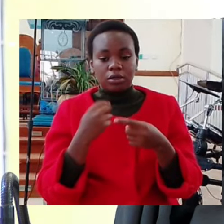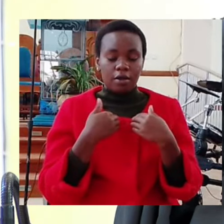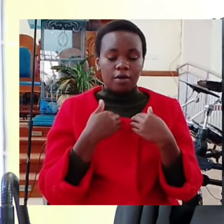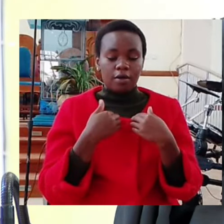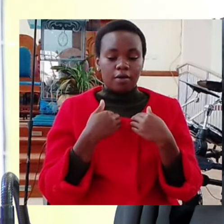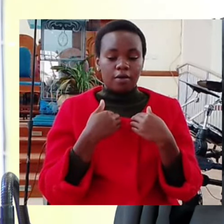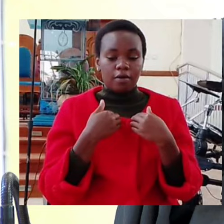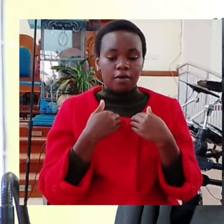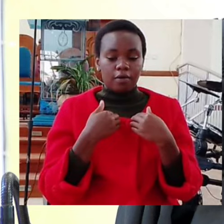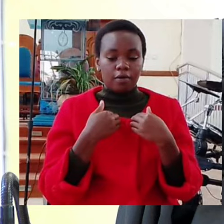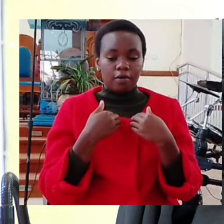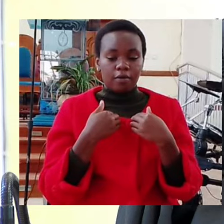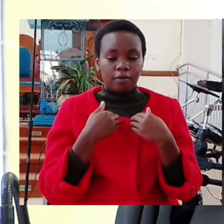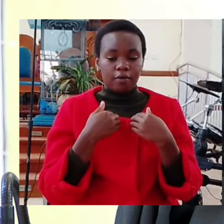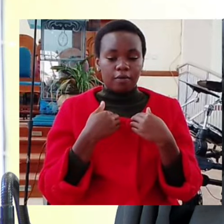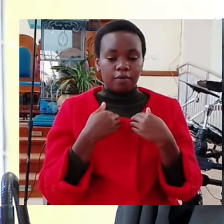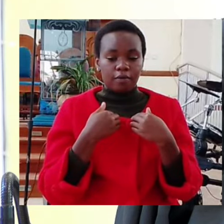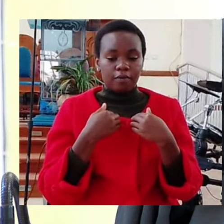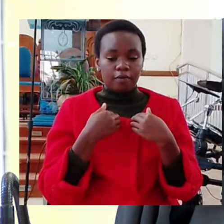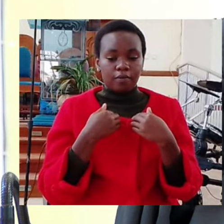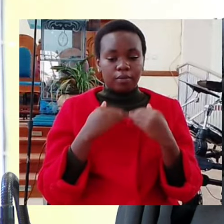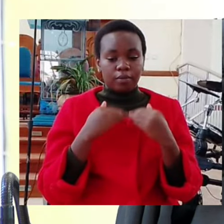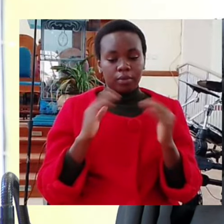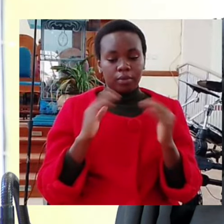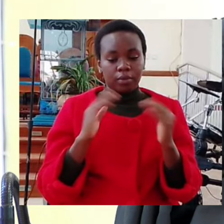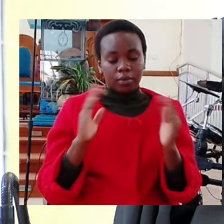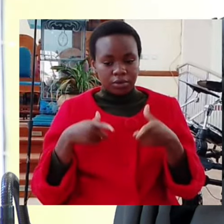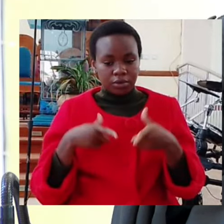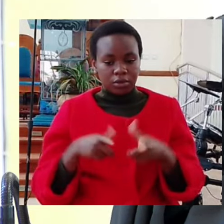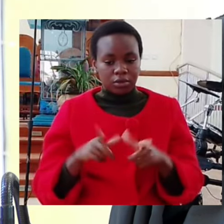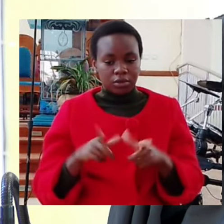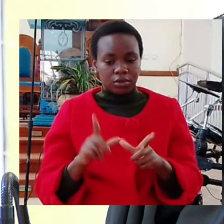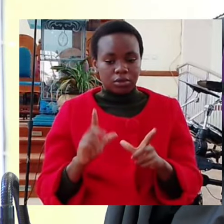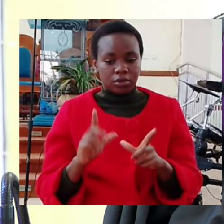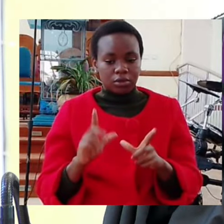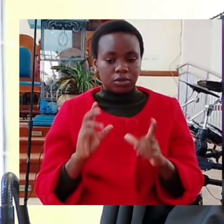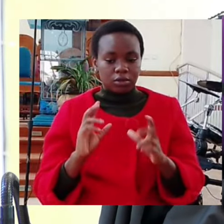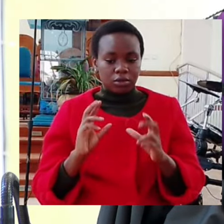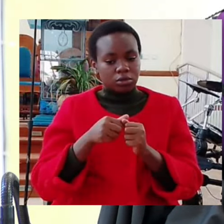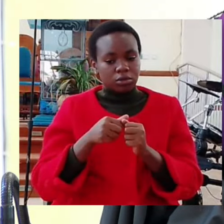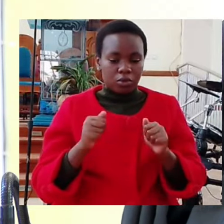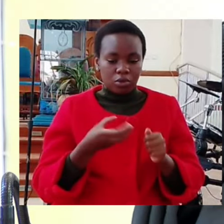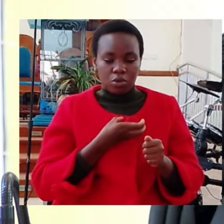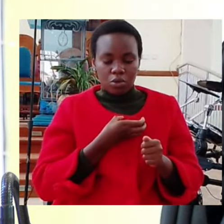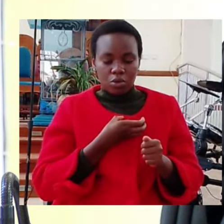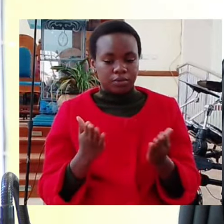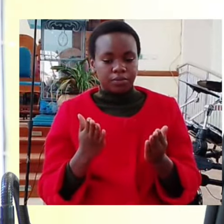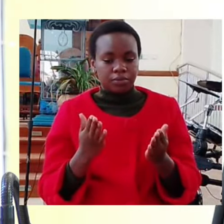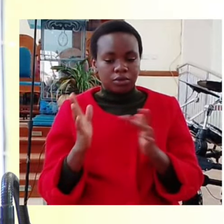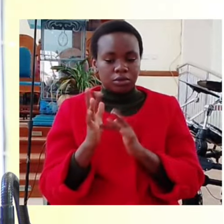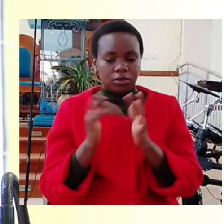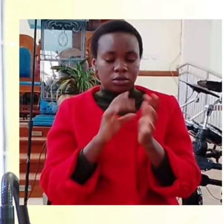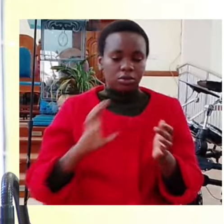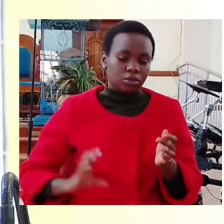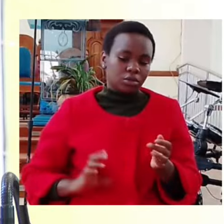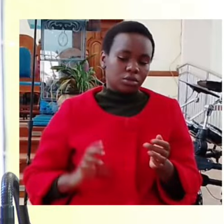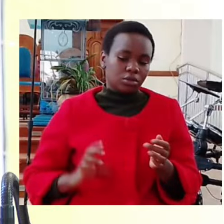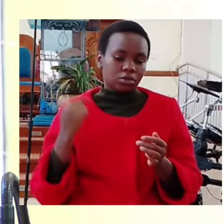lirikanie ole atugio maniriria. Ona kiokiene getueke gia kutu umiriria. Ni odo wa Kristo Mwathani